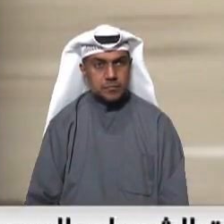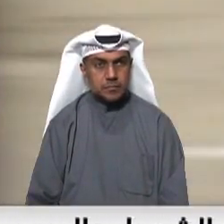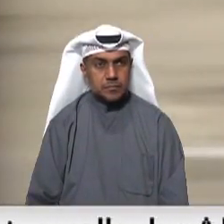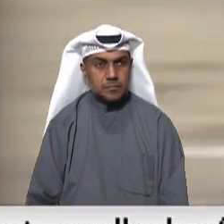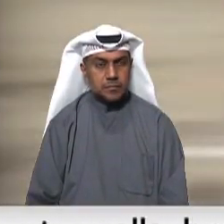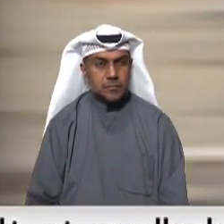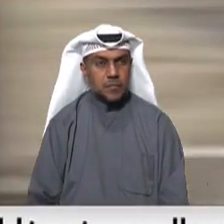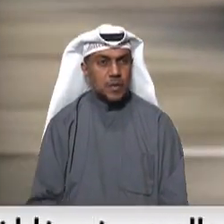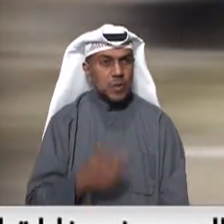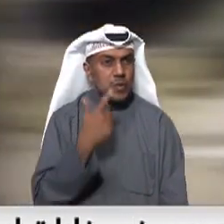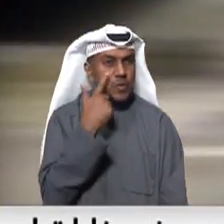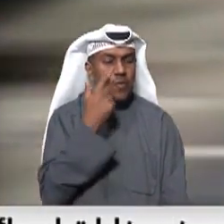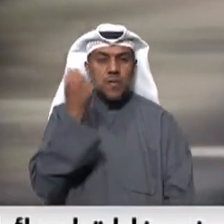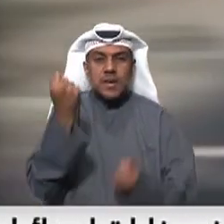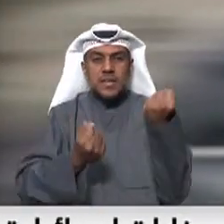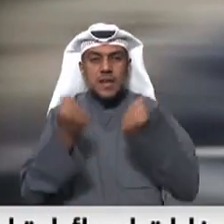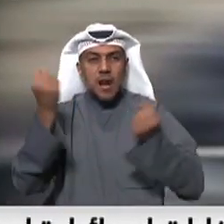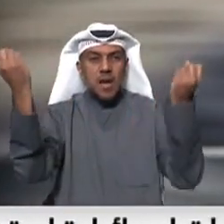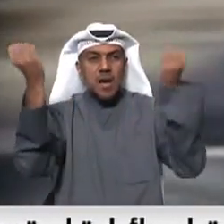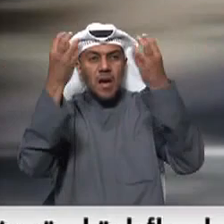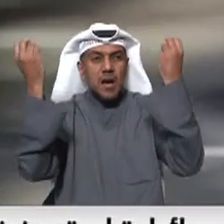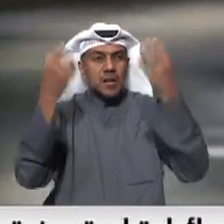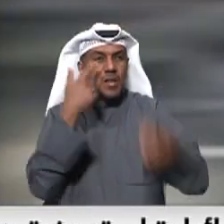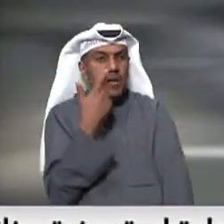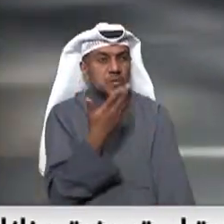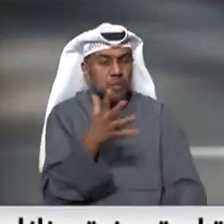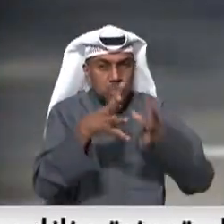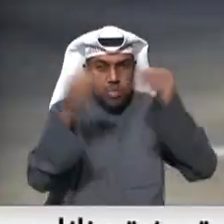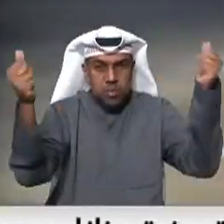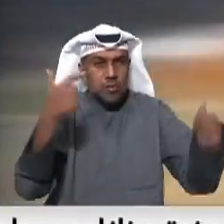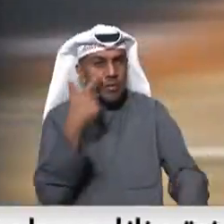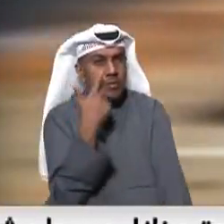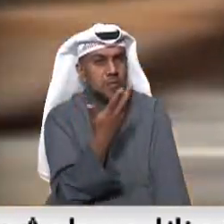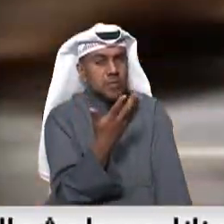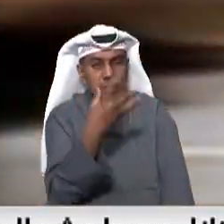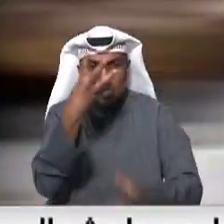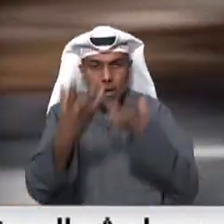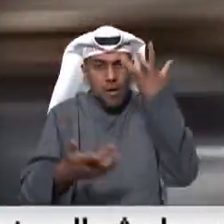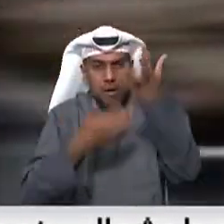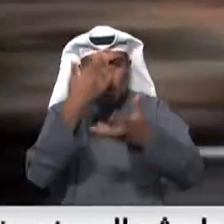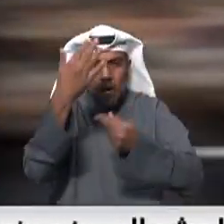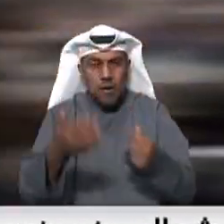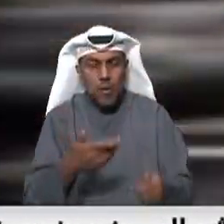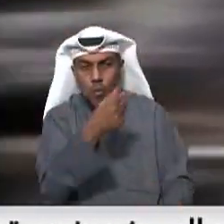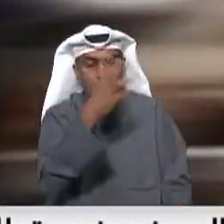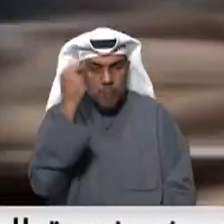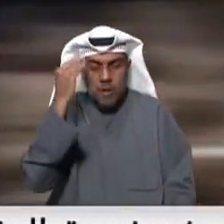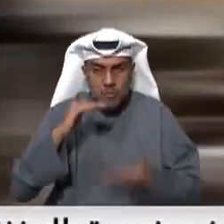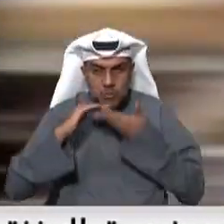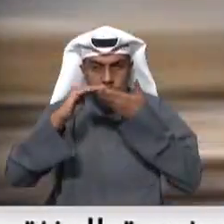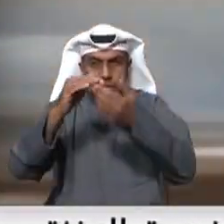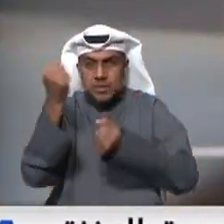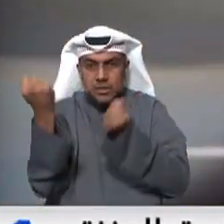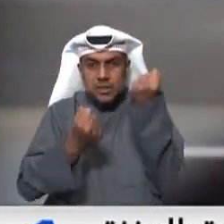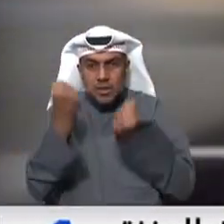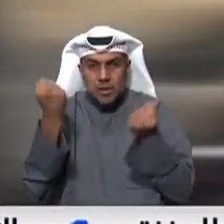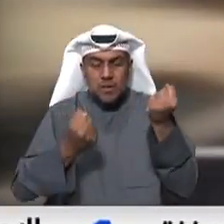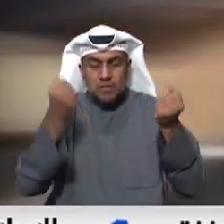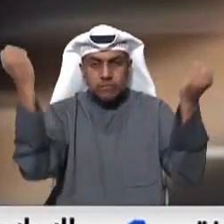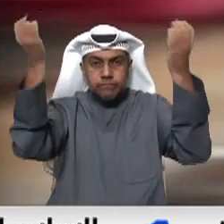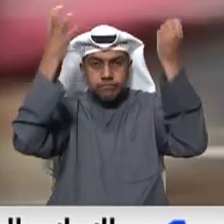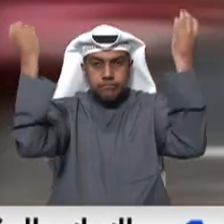هذه سيارة الإسعاف التابعة للهلال الأحمر، للأسف نتحدث عن رفات المسعفين، لا يتوفر